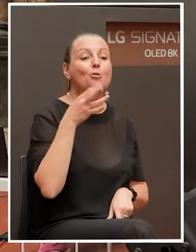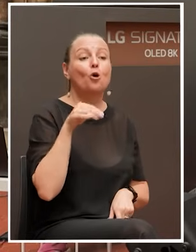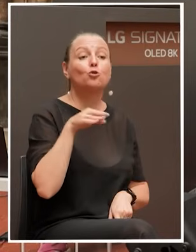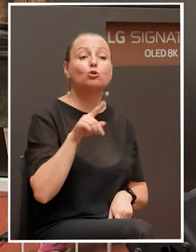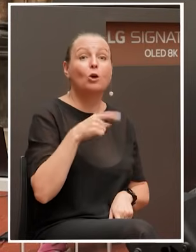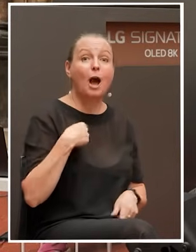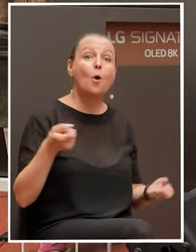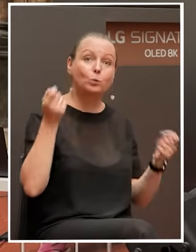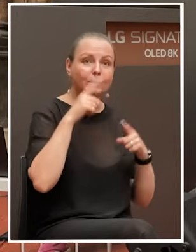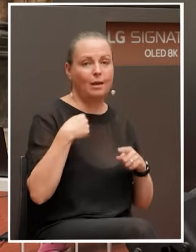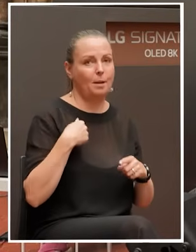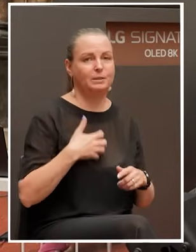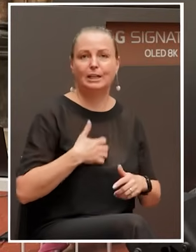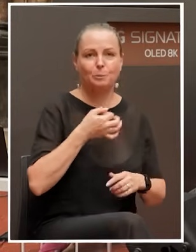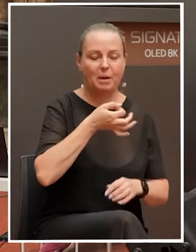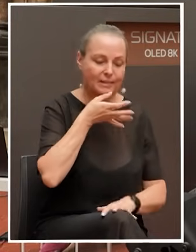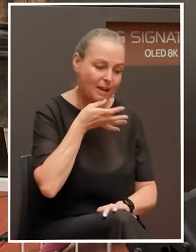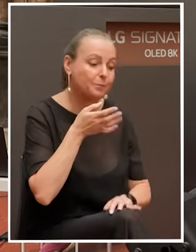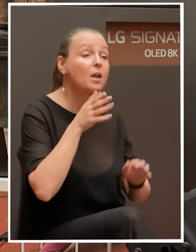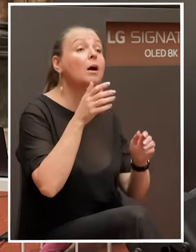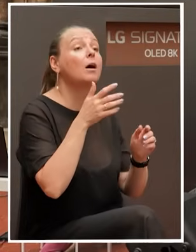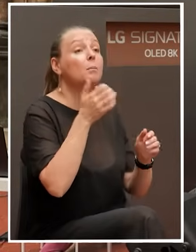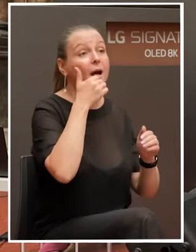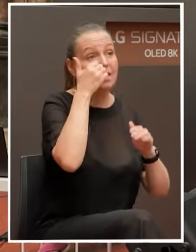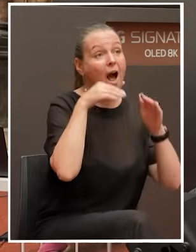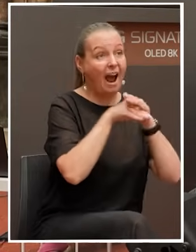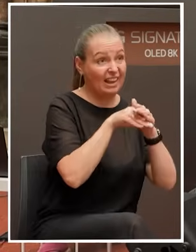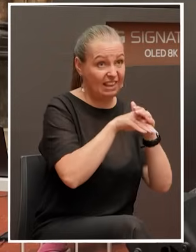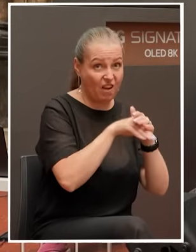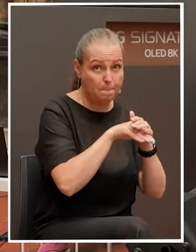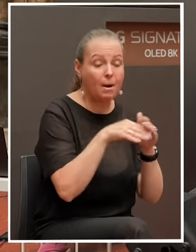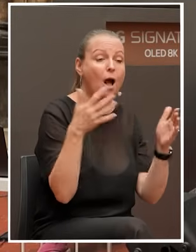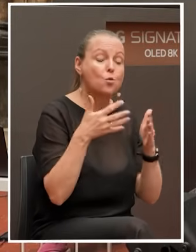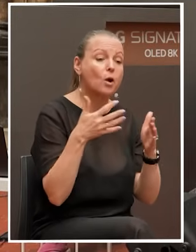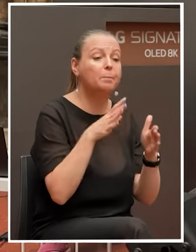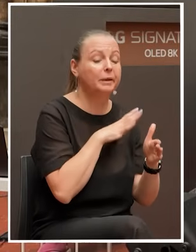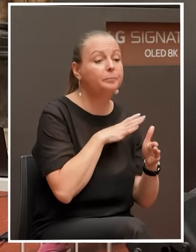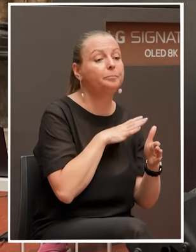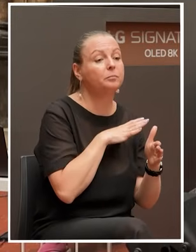Значит, согласно архивам, которые были прочитаны